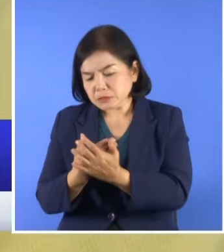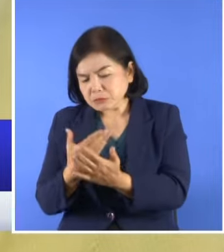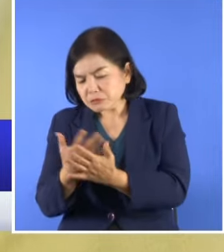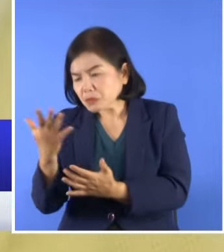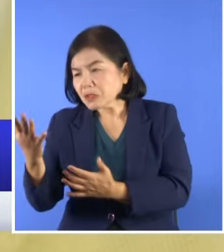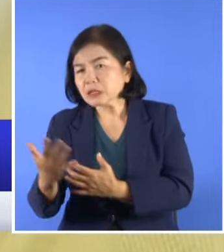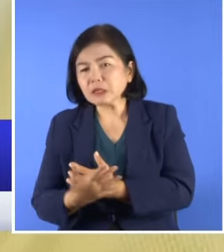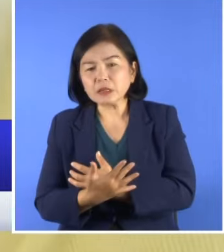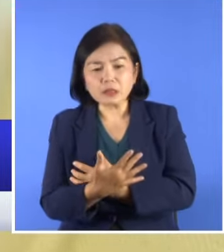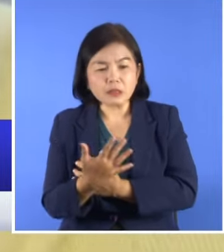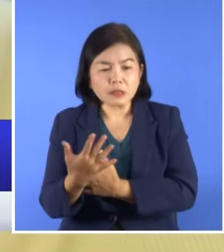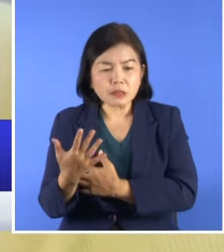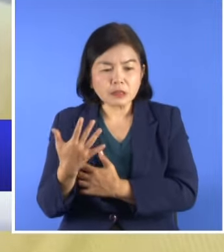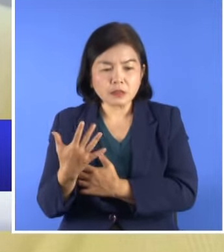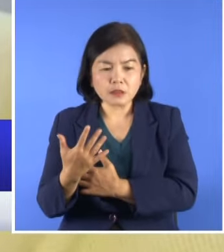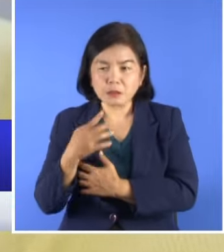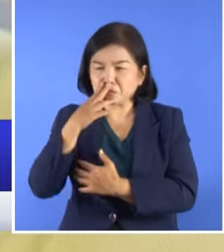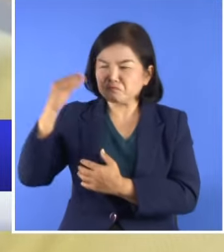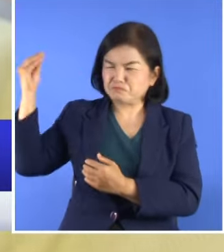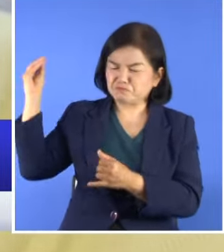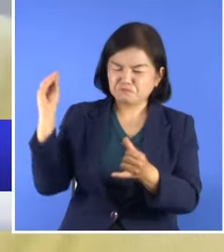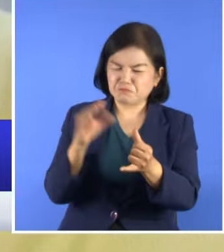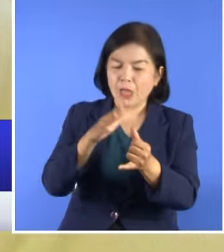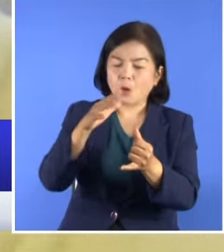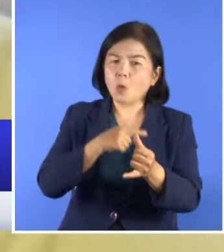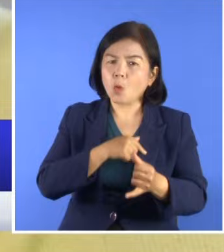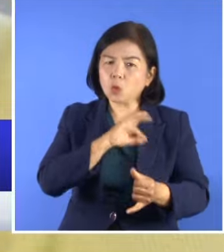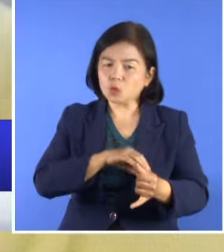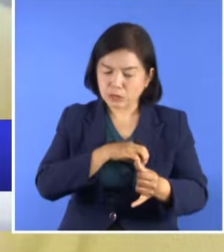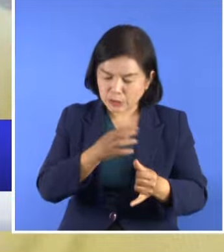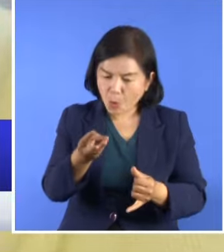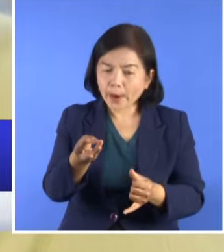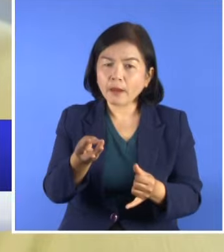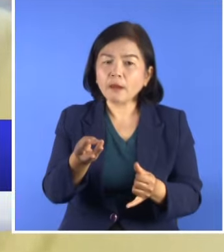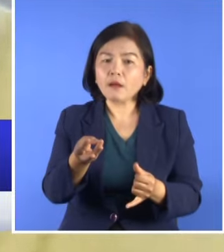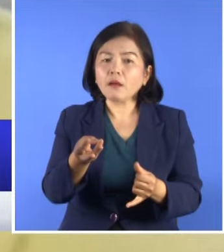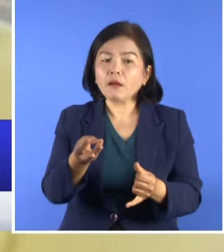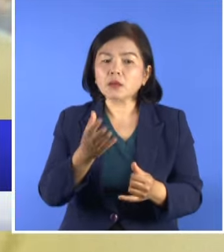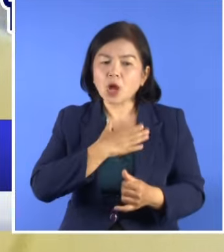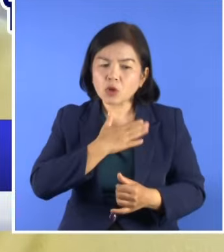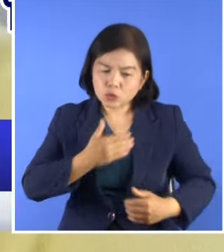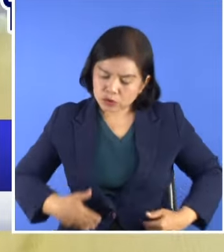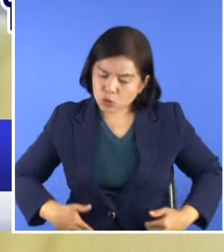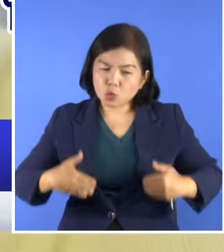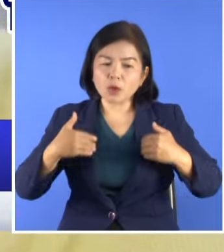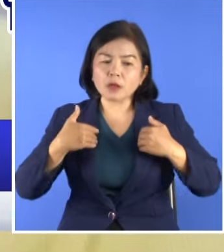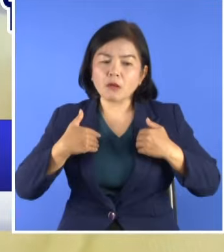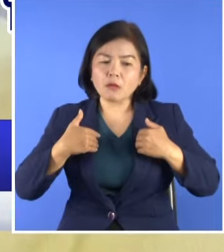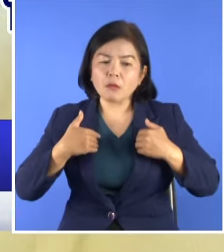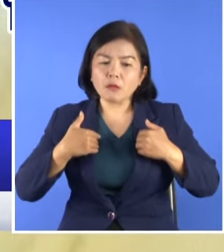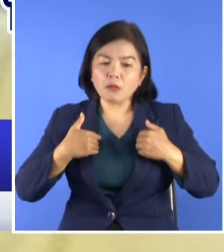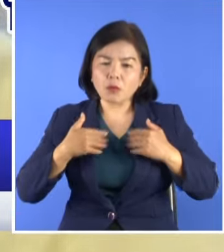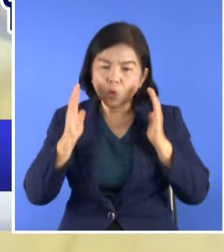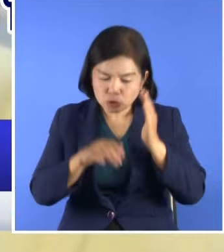งเขาก็ดูถูกผมมั่งอะไรมั่งผมก็น้อยใจครับผมชีวิตผมว่าครับคนจนน